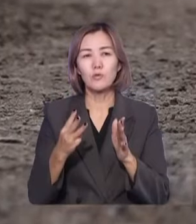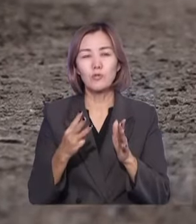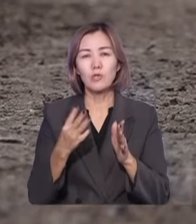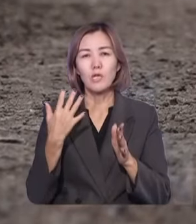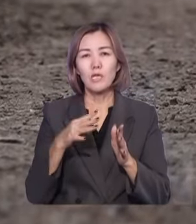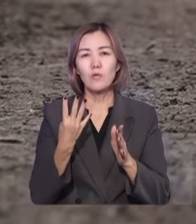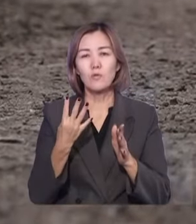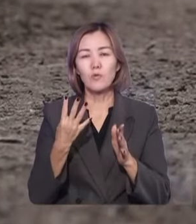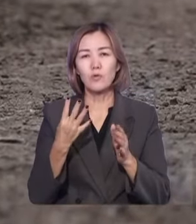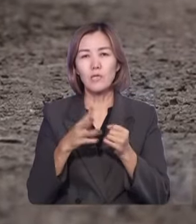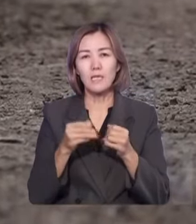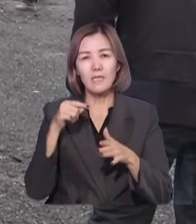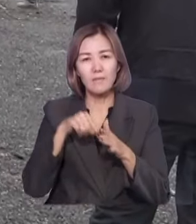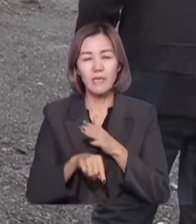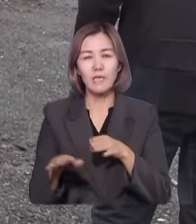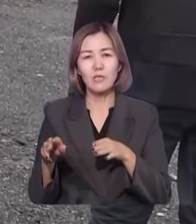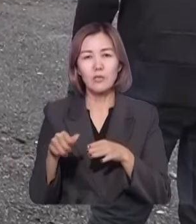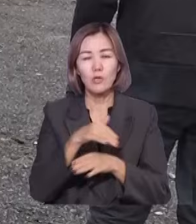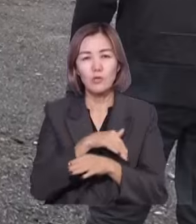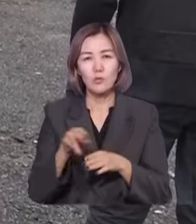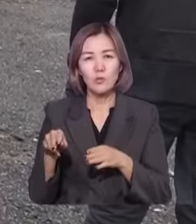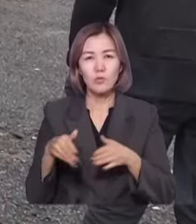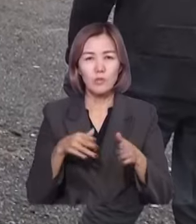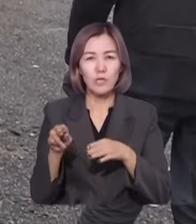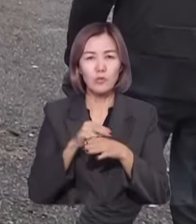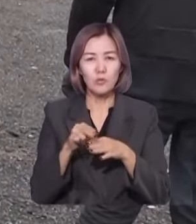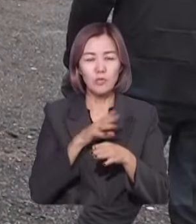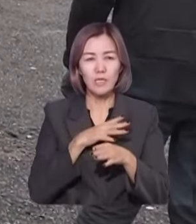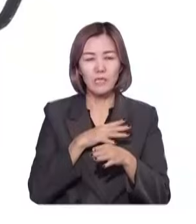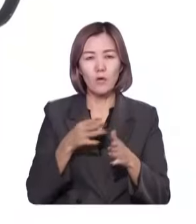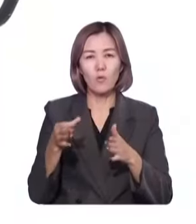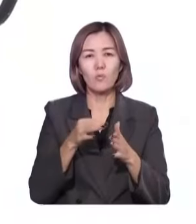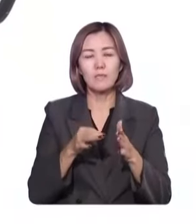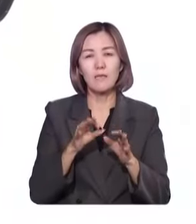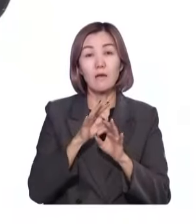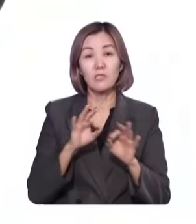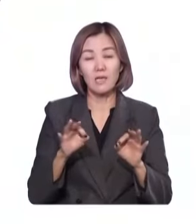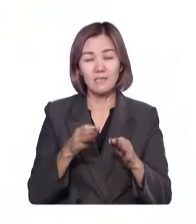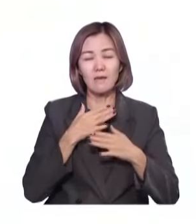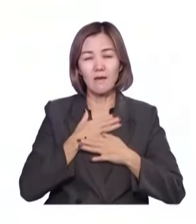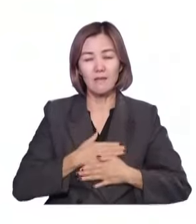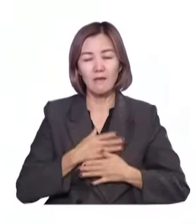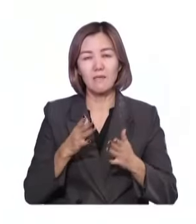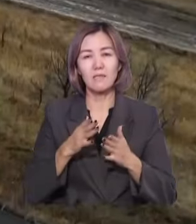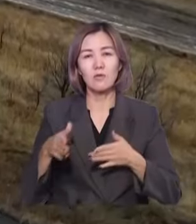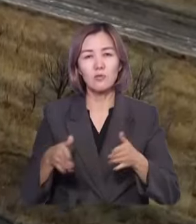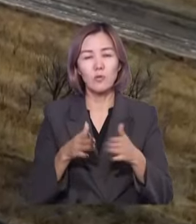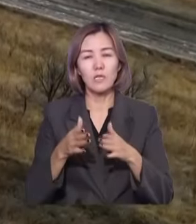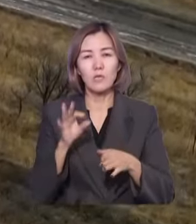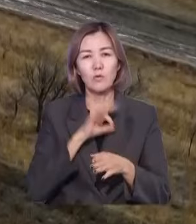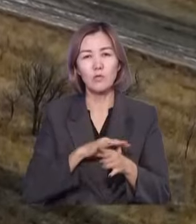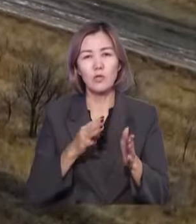54 елді мекеннің ішкі жолдары жөнделді. Жылдың соңына дейін облыстағы жақсы және қанағаттандырарлық жағдайдағы жолдардың